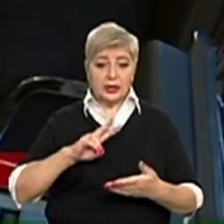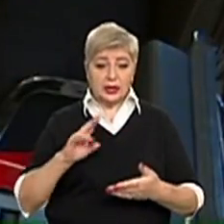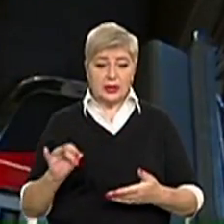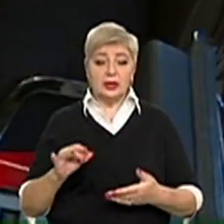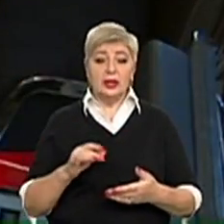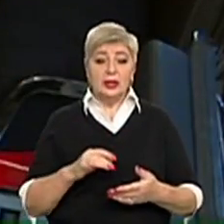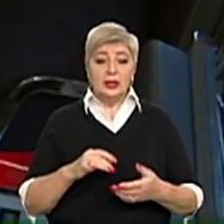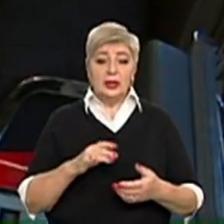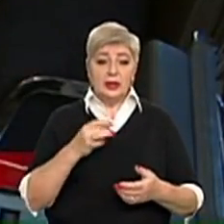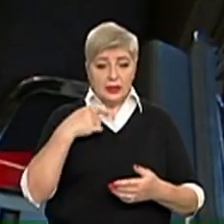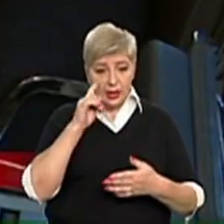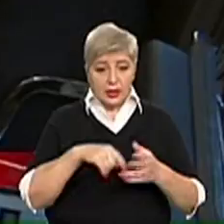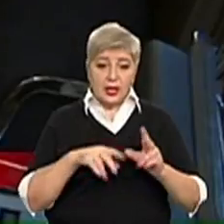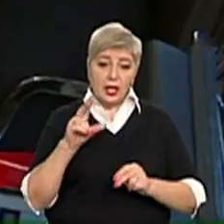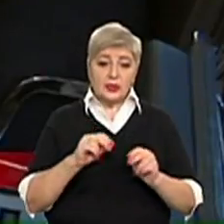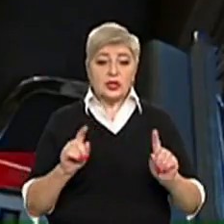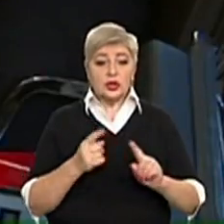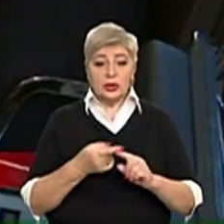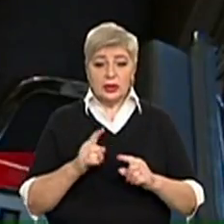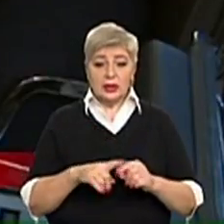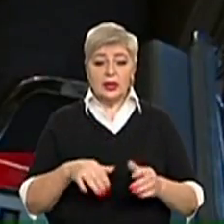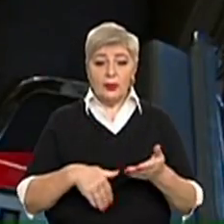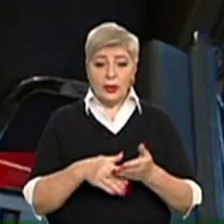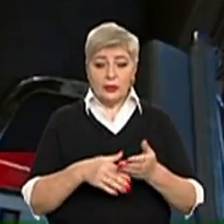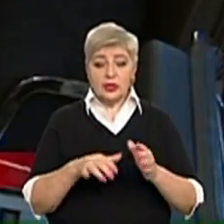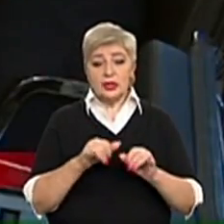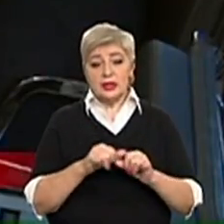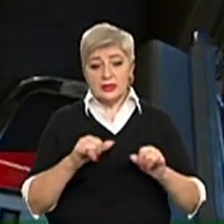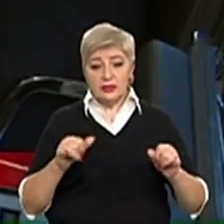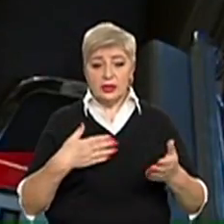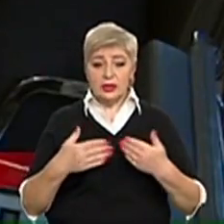Надеемся, что это поможет развивать отношения и в других областях.